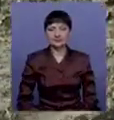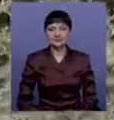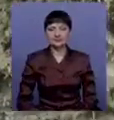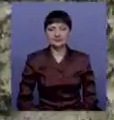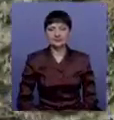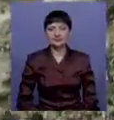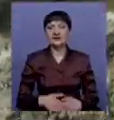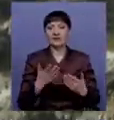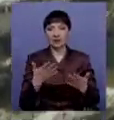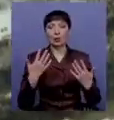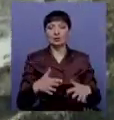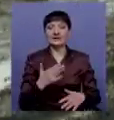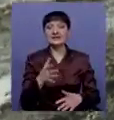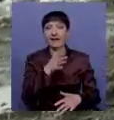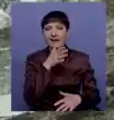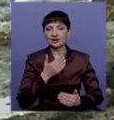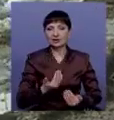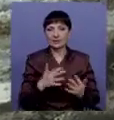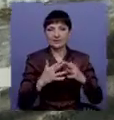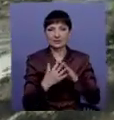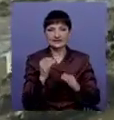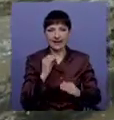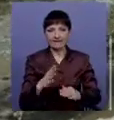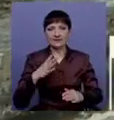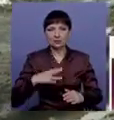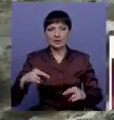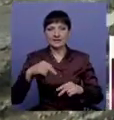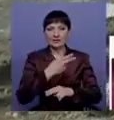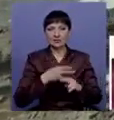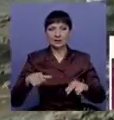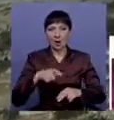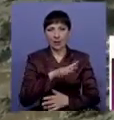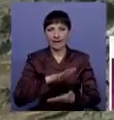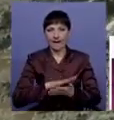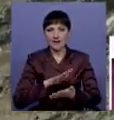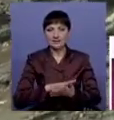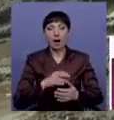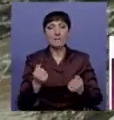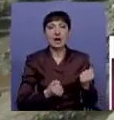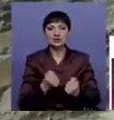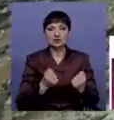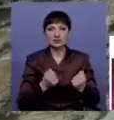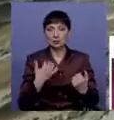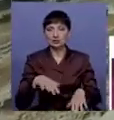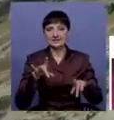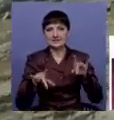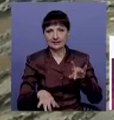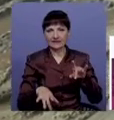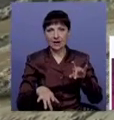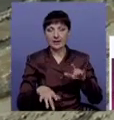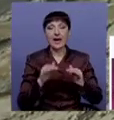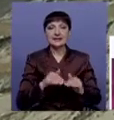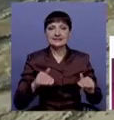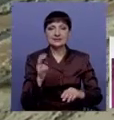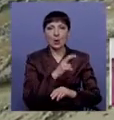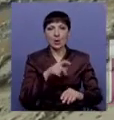уже несколько лет жителей поселка исаев вынуждены передвигаться по таким дорогам легковые автомобили запроса застревают а дети